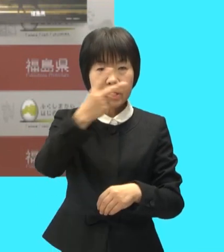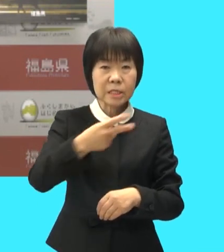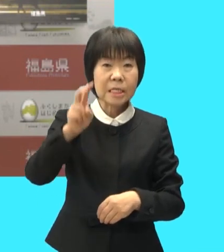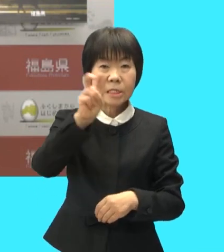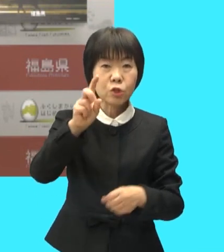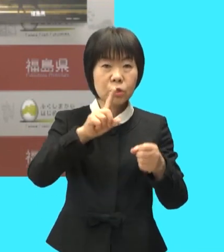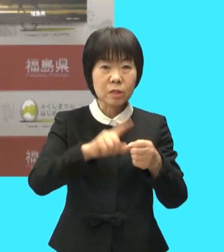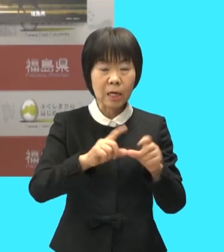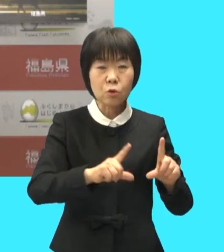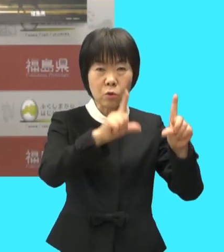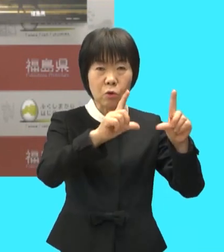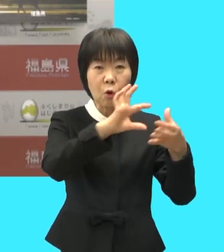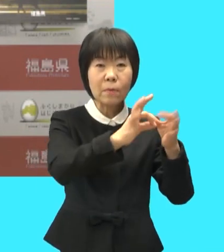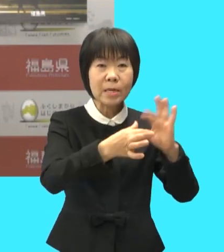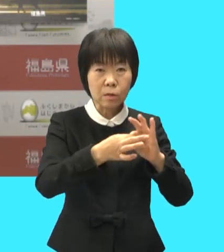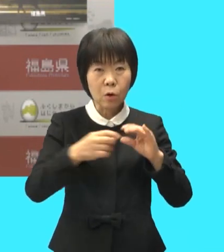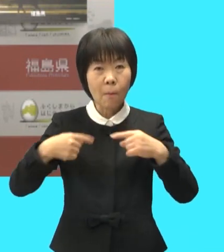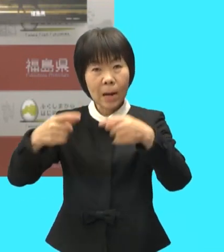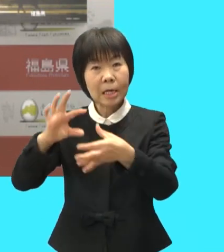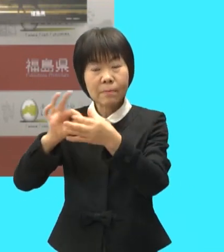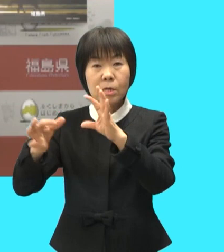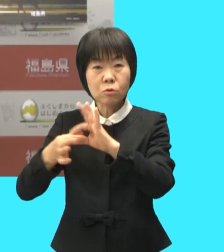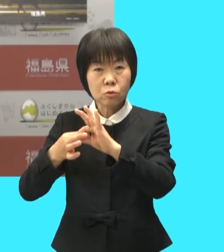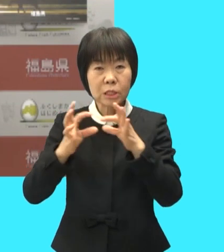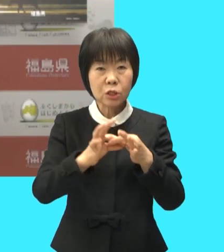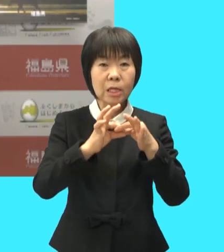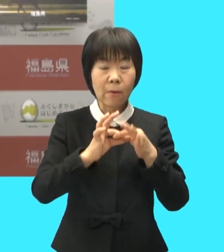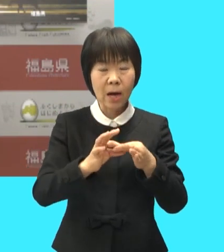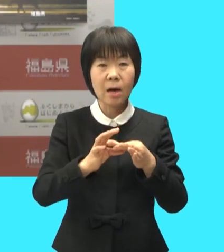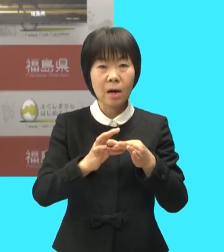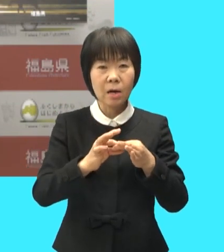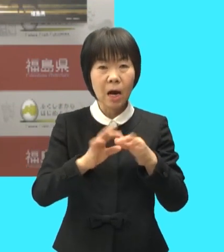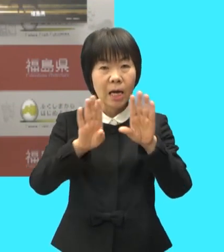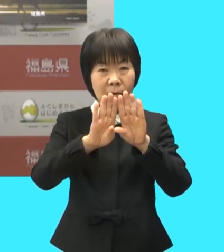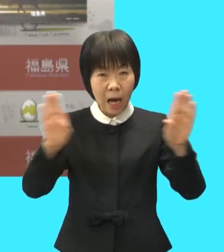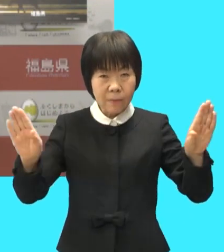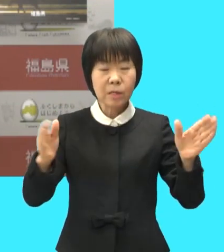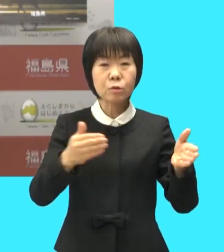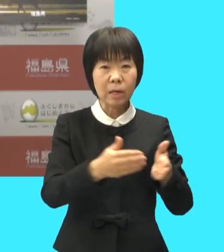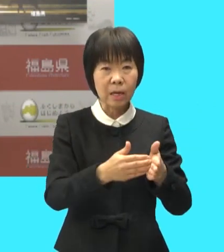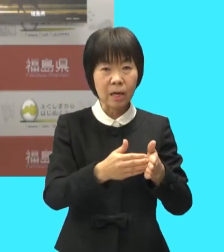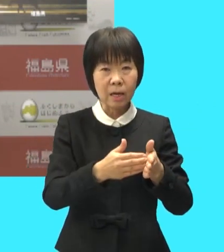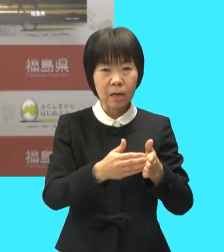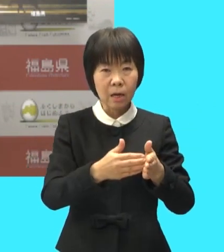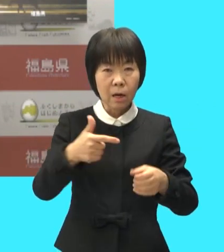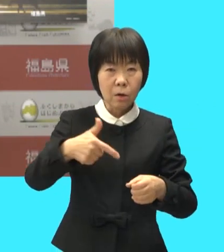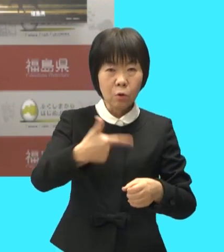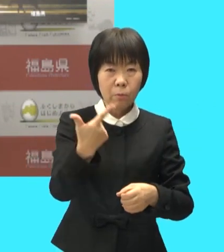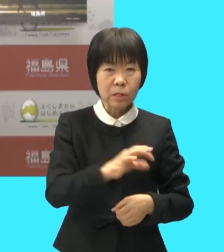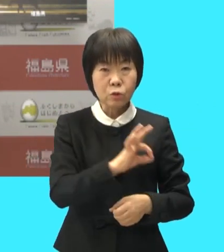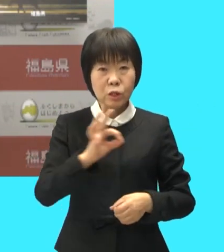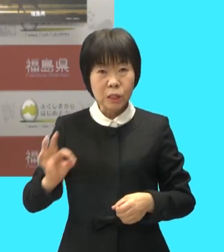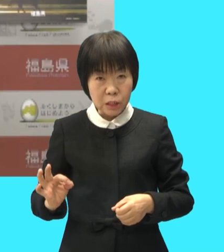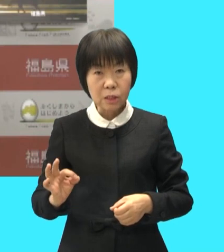2020年東京オリンピック・パラリンピックにつきましては、開幕まで残すところ600日を